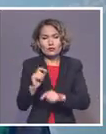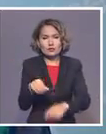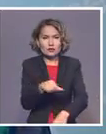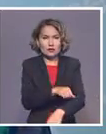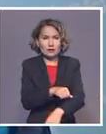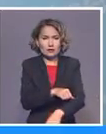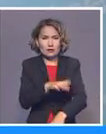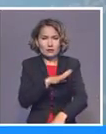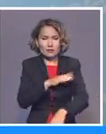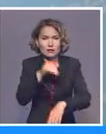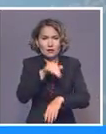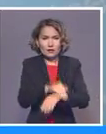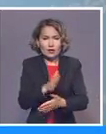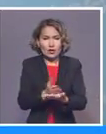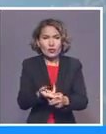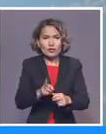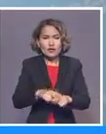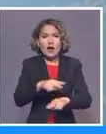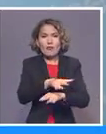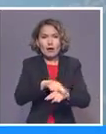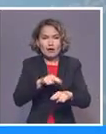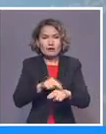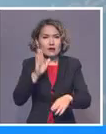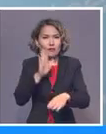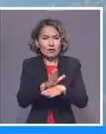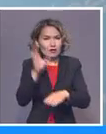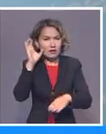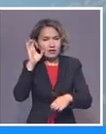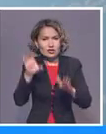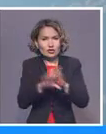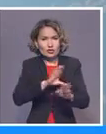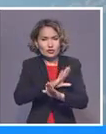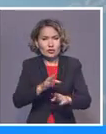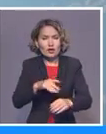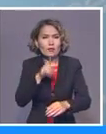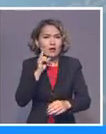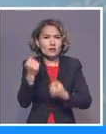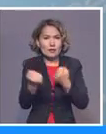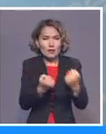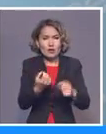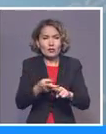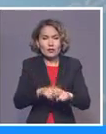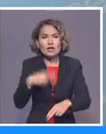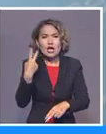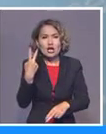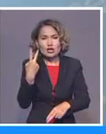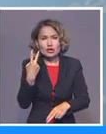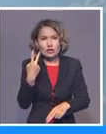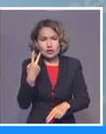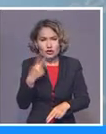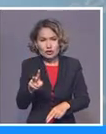Бұл баптың нормаларына сәйкес, санкциясына сәйкес 100 айлық есеп көрсеткіші мөлшерінде